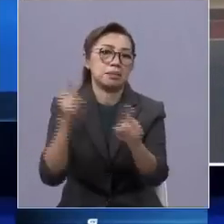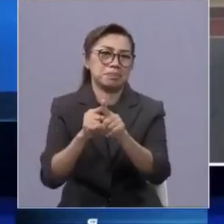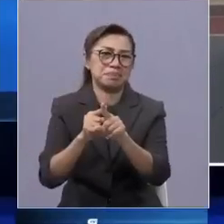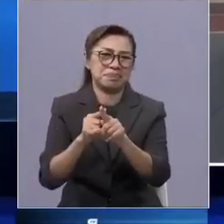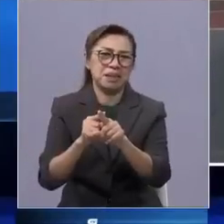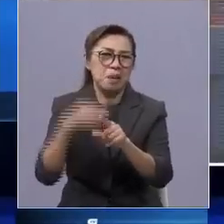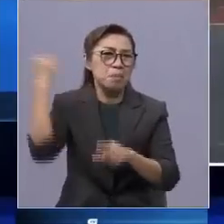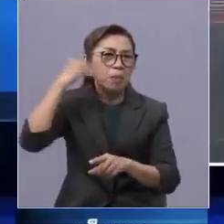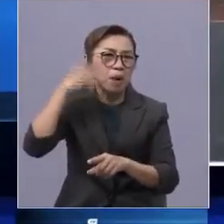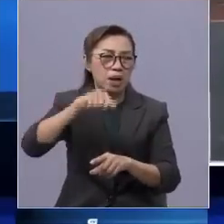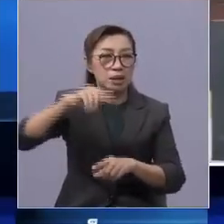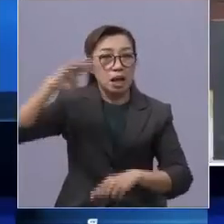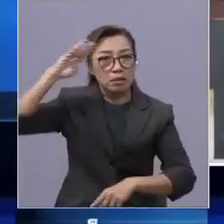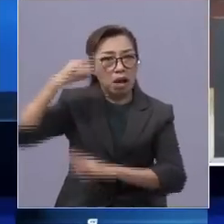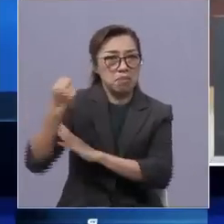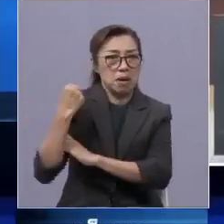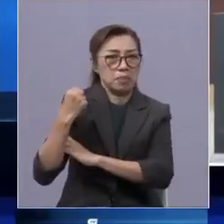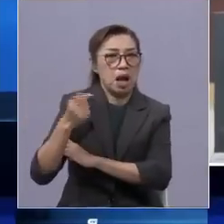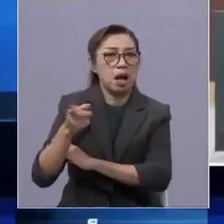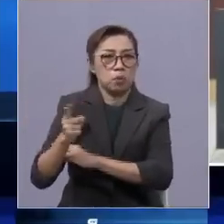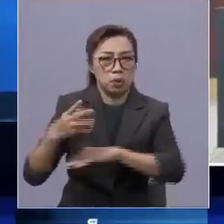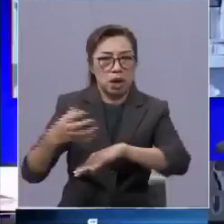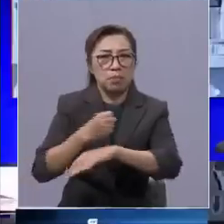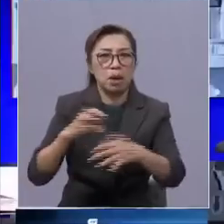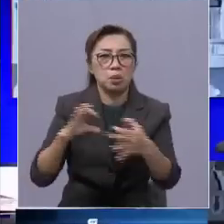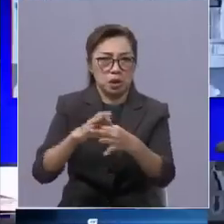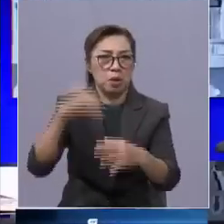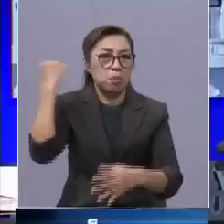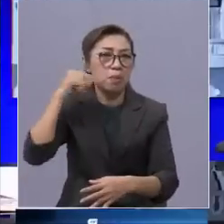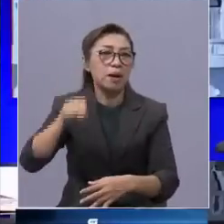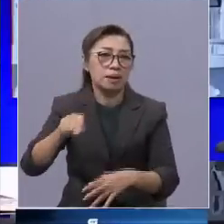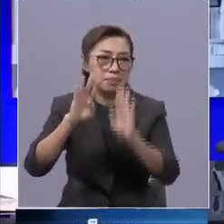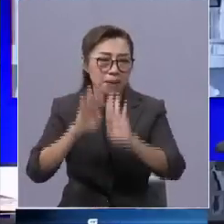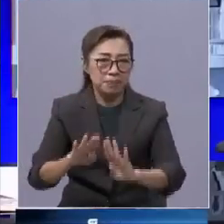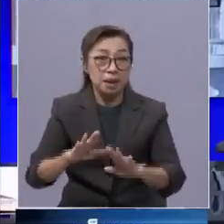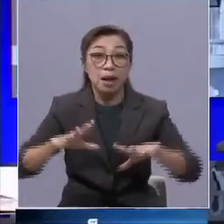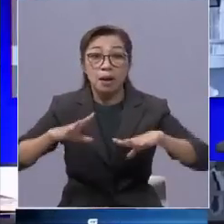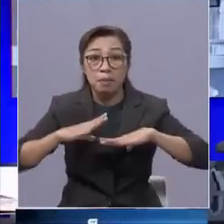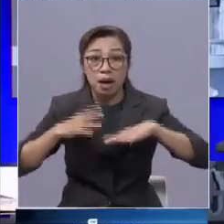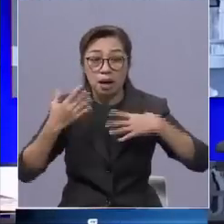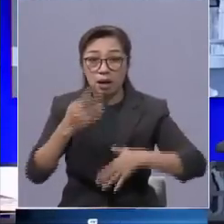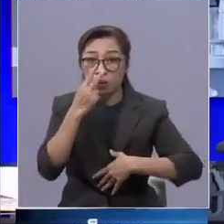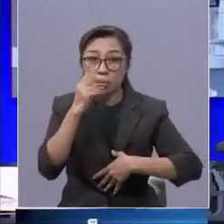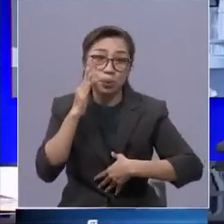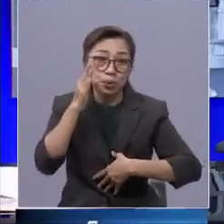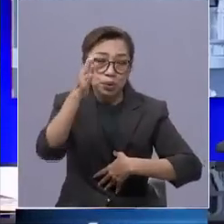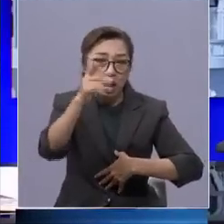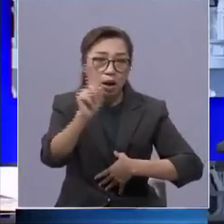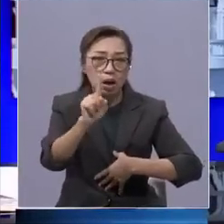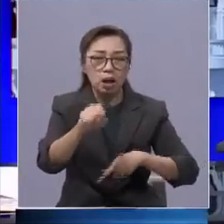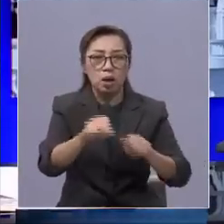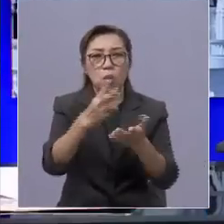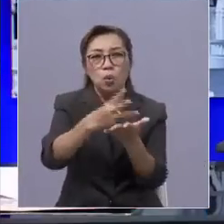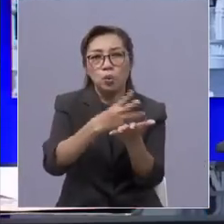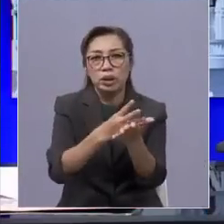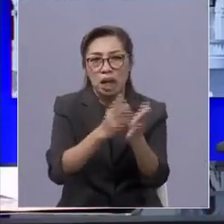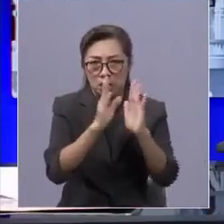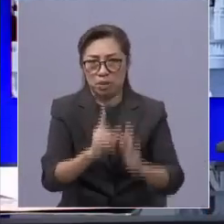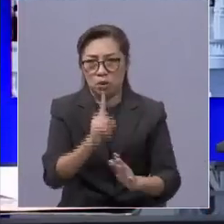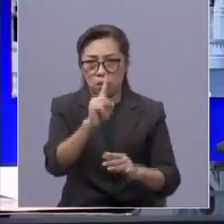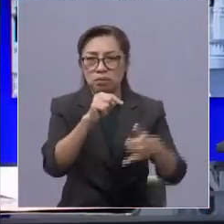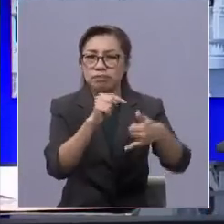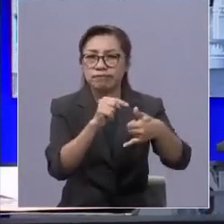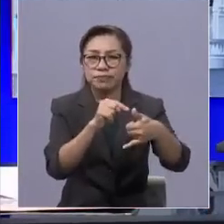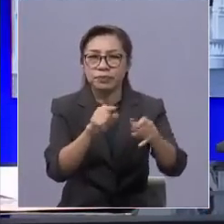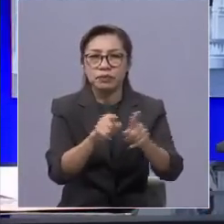ประเทศที่กองทัพฝังรากลึกในการเมือง ครับพักกันอีกครู่นึงนะครับช่วงหน้าตามกันต่อมีความเห็นของนักวิชาการอีกท่านหนึ่งเหมือ